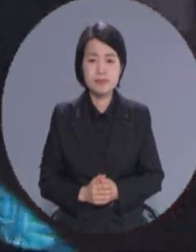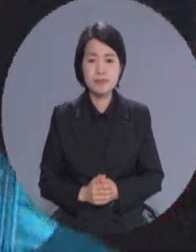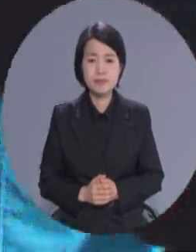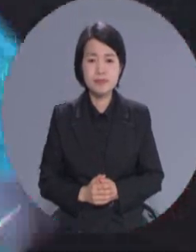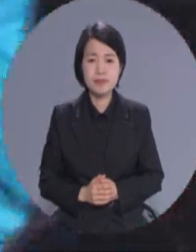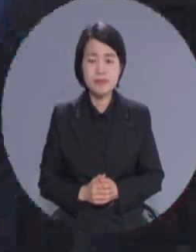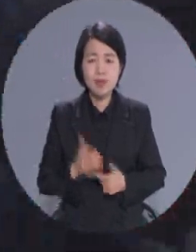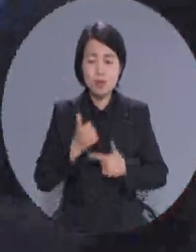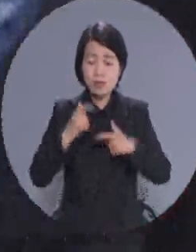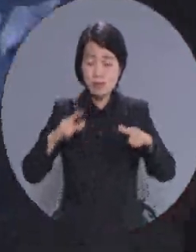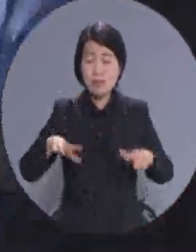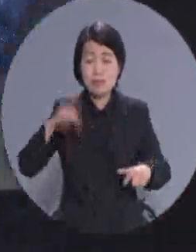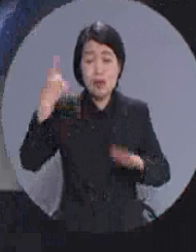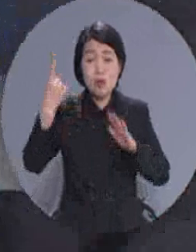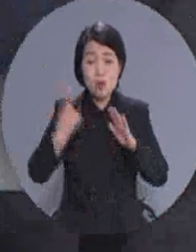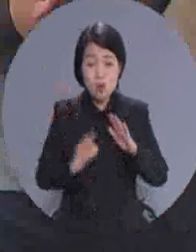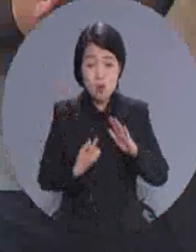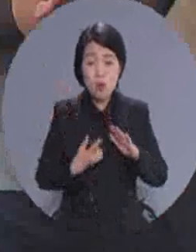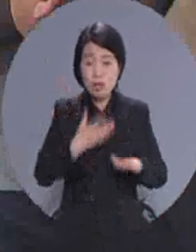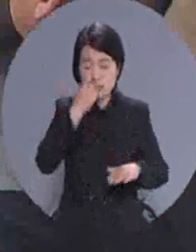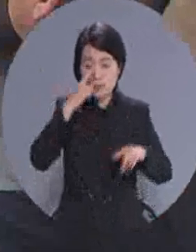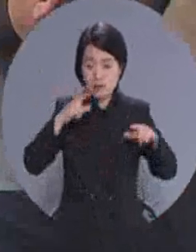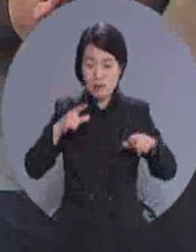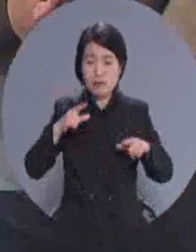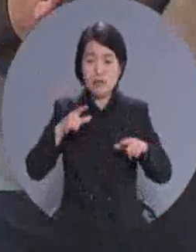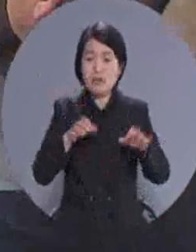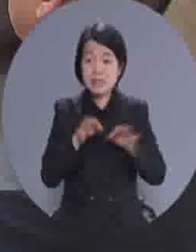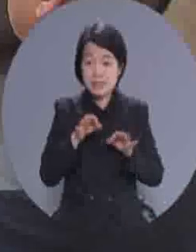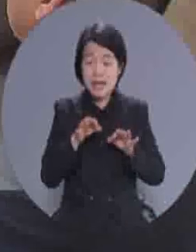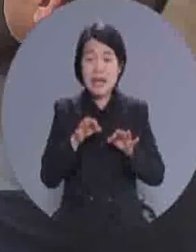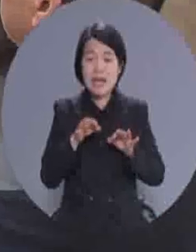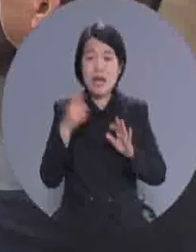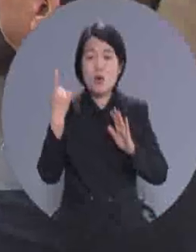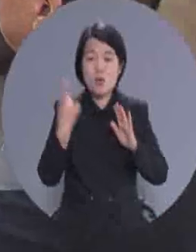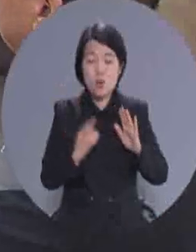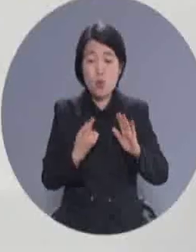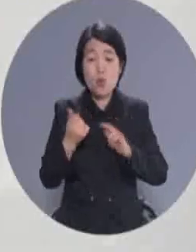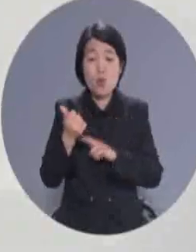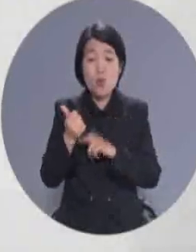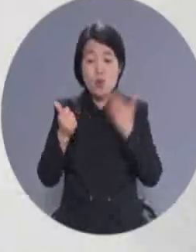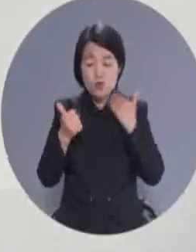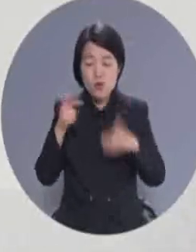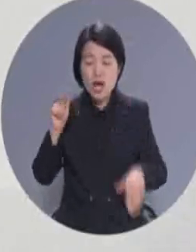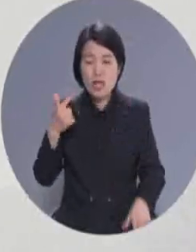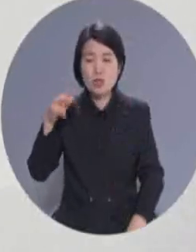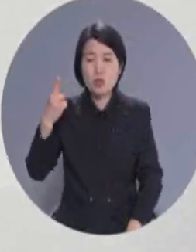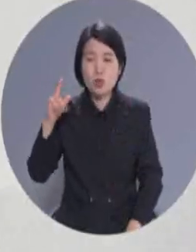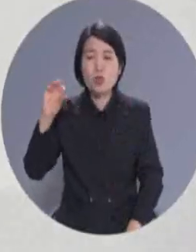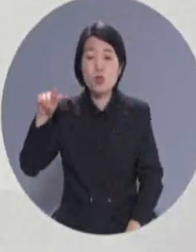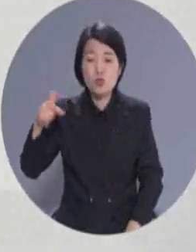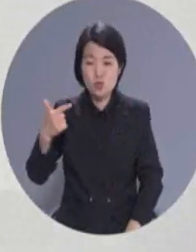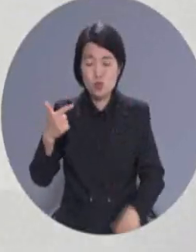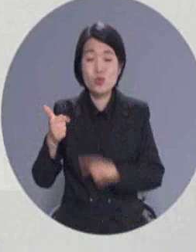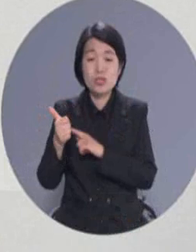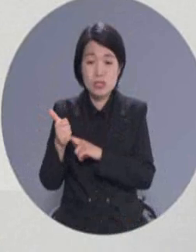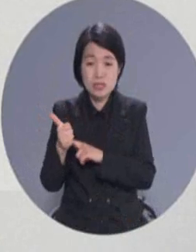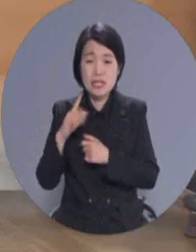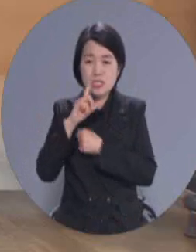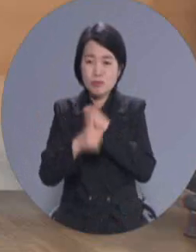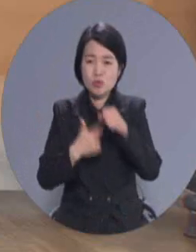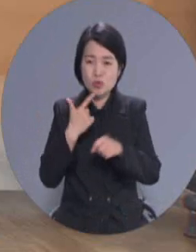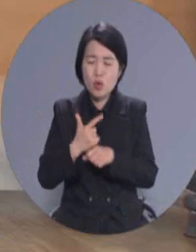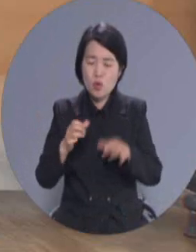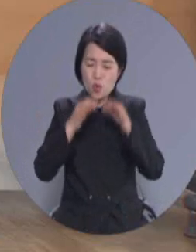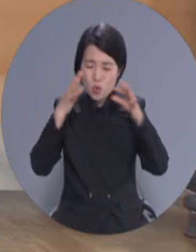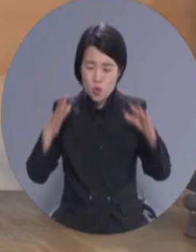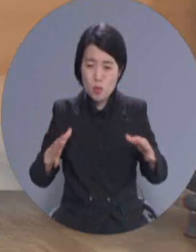호남 방문 첫 일정으로 순천 아래장을 택한 한동훈 국민의힘 비상대책위원장. 16년 만에